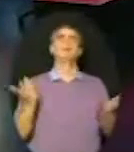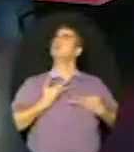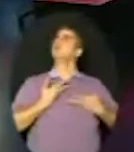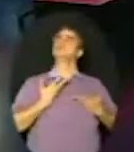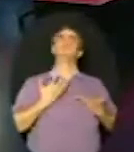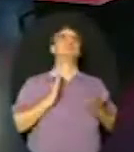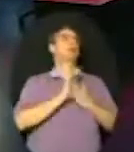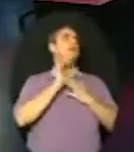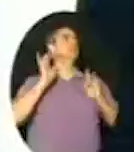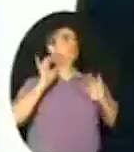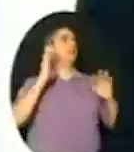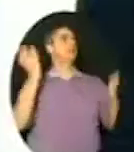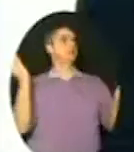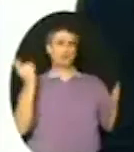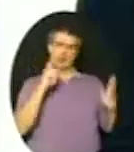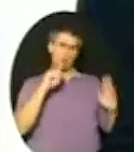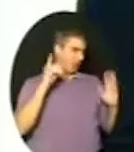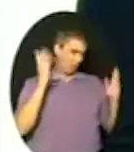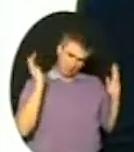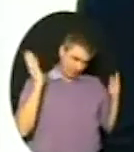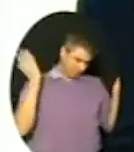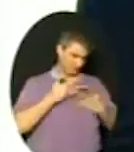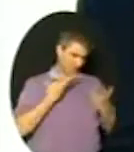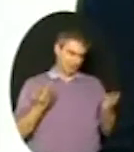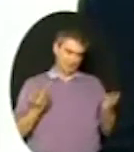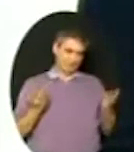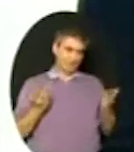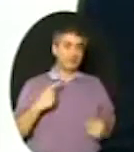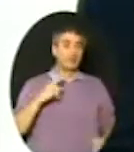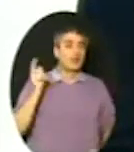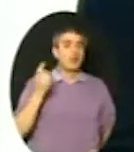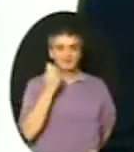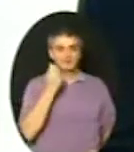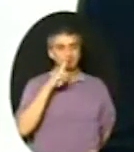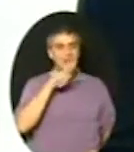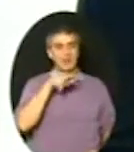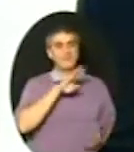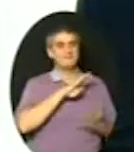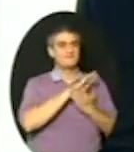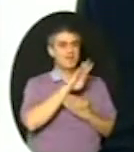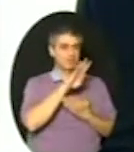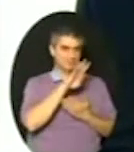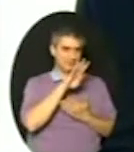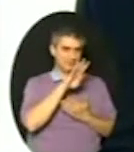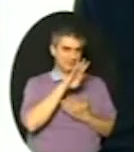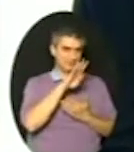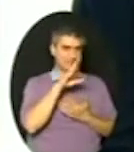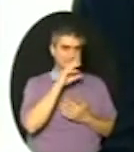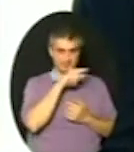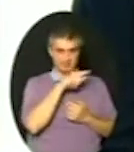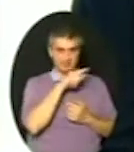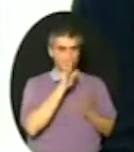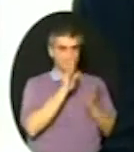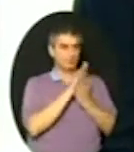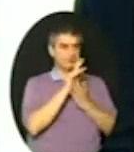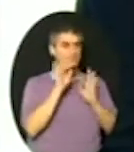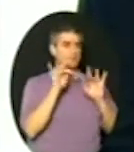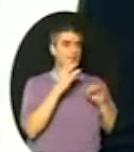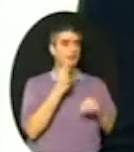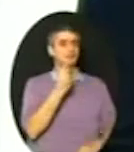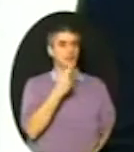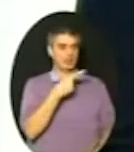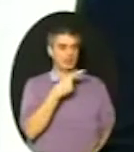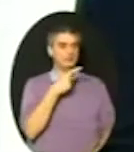עלינו כל הטוב הזה? לא נפל שום דבר, תאמיני לי. כל הכספים בשנת 2014, שמדובר עליהם כ-18 מיליארד